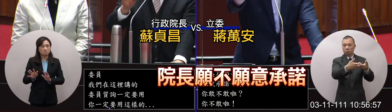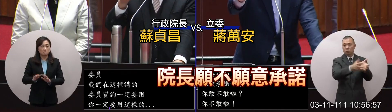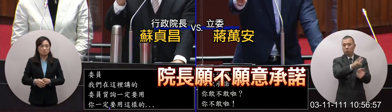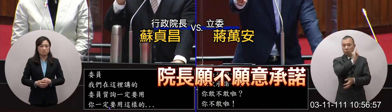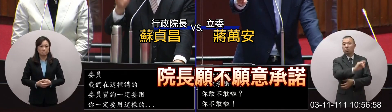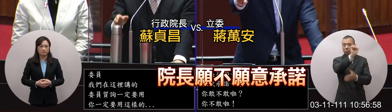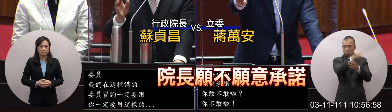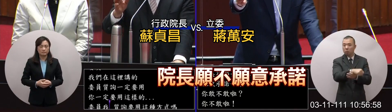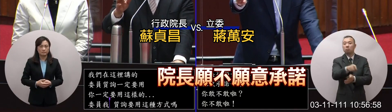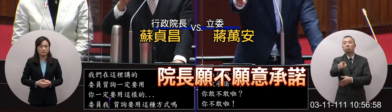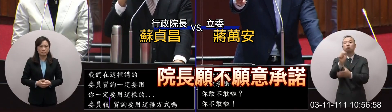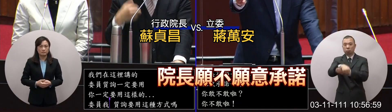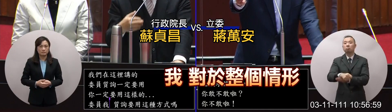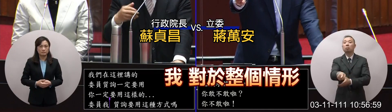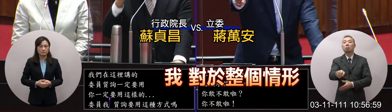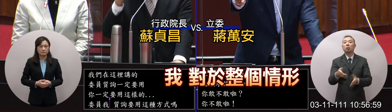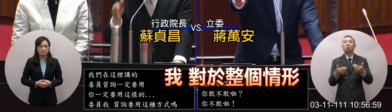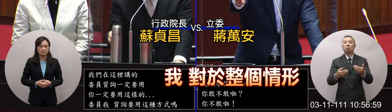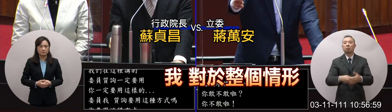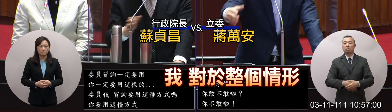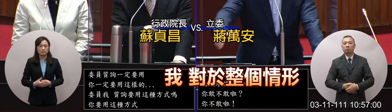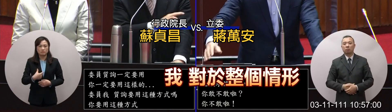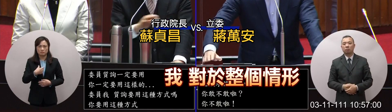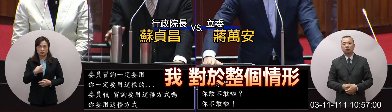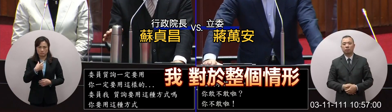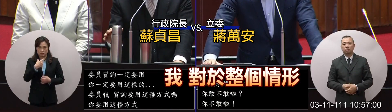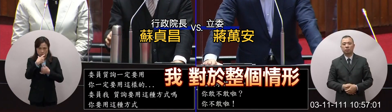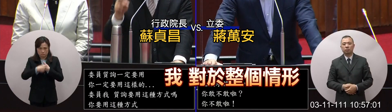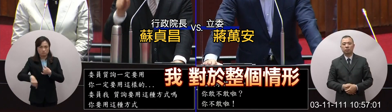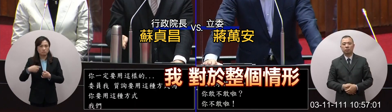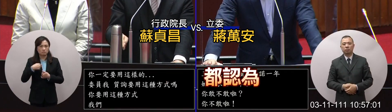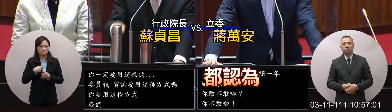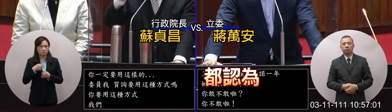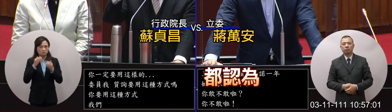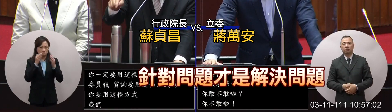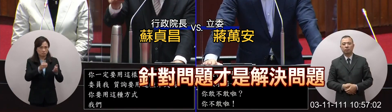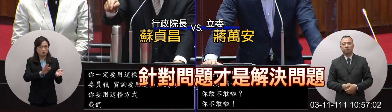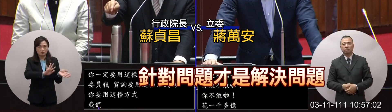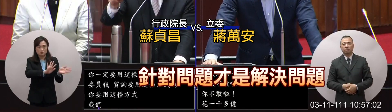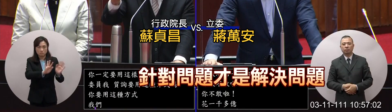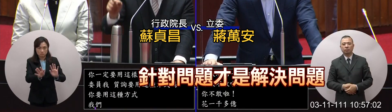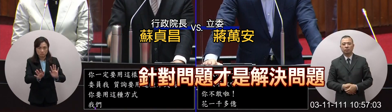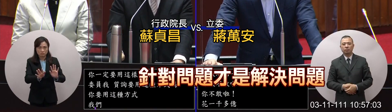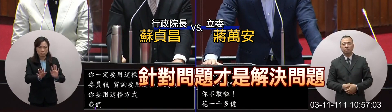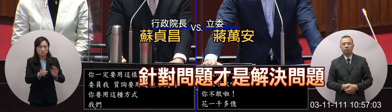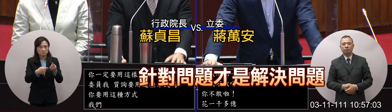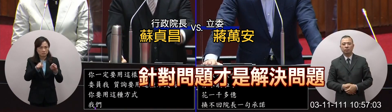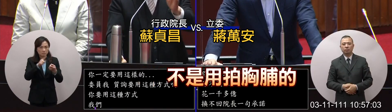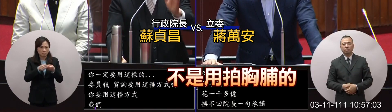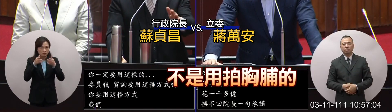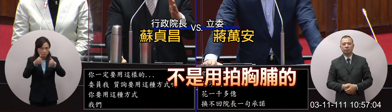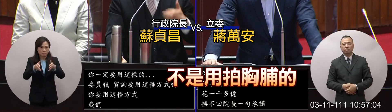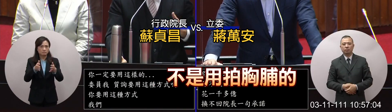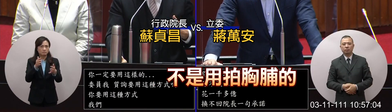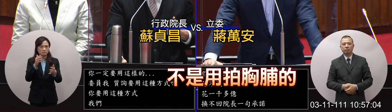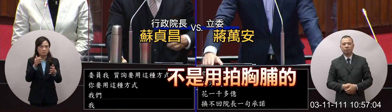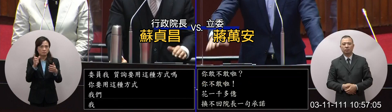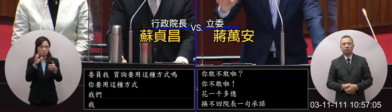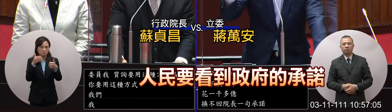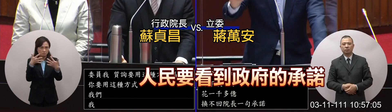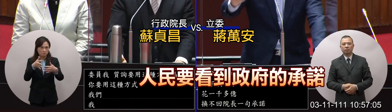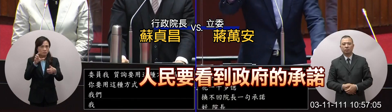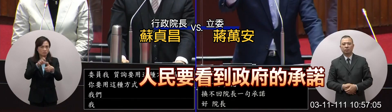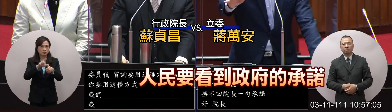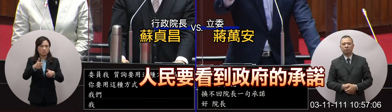院长愿不愿意承诺？ 我对于整个情形都认为，针对问题才是解决问题，不是用拍胸脯